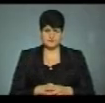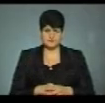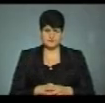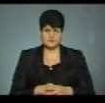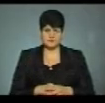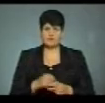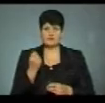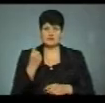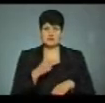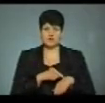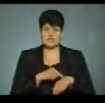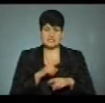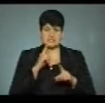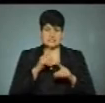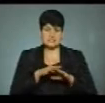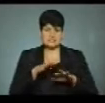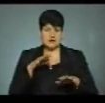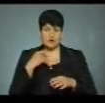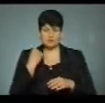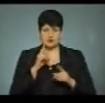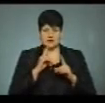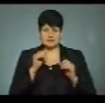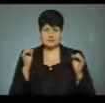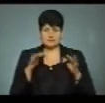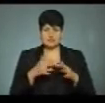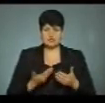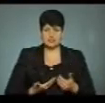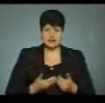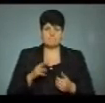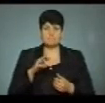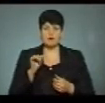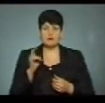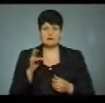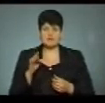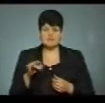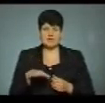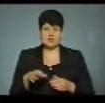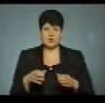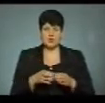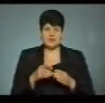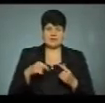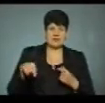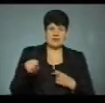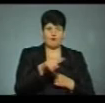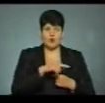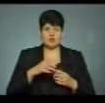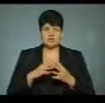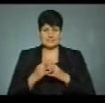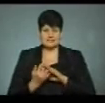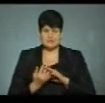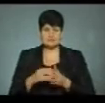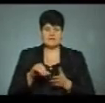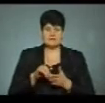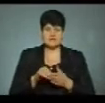Об 11-й годині в сесійній залі облради зібралися жителі Миколинецької об'єднаної територіальної громади та навколишніх сіл. За словами представниці